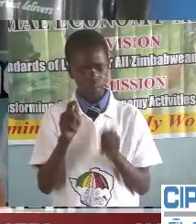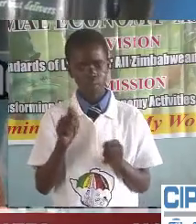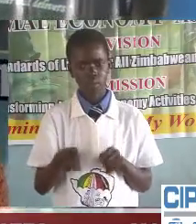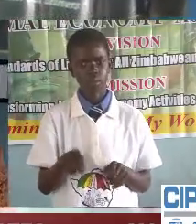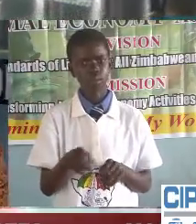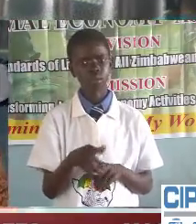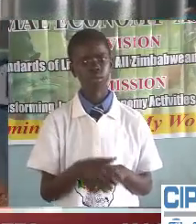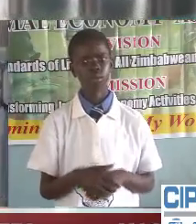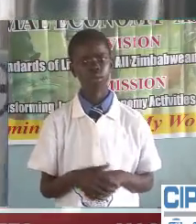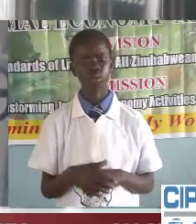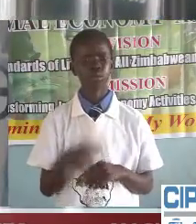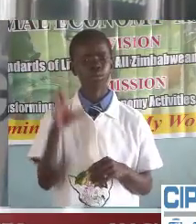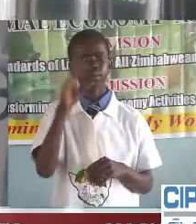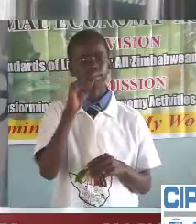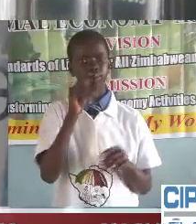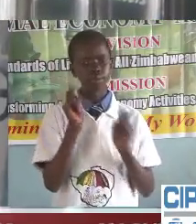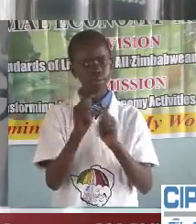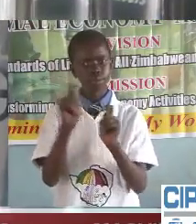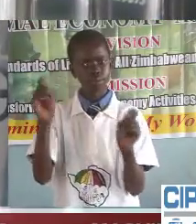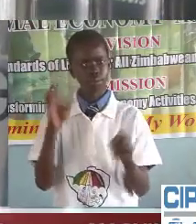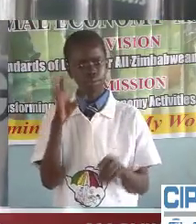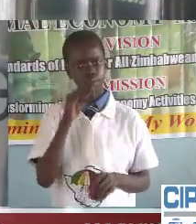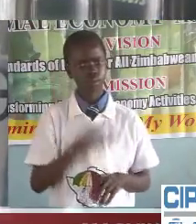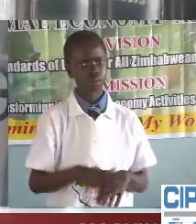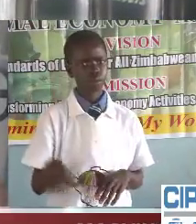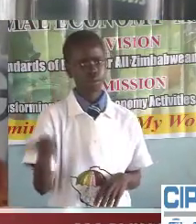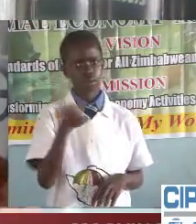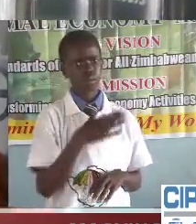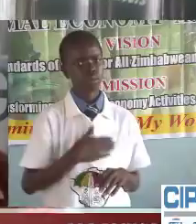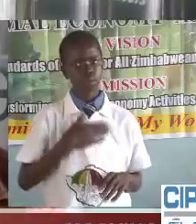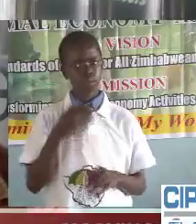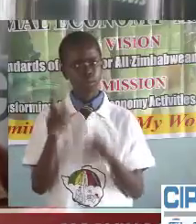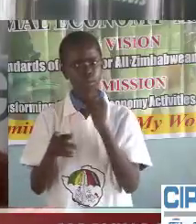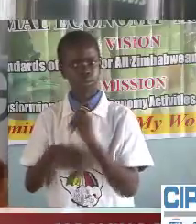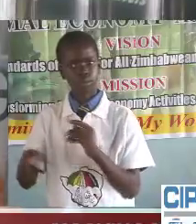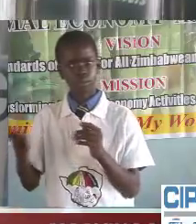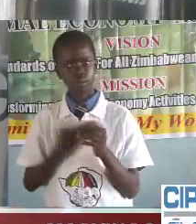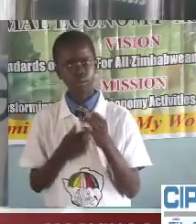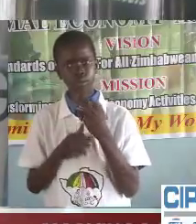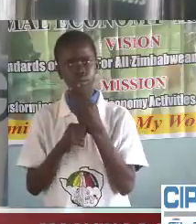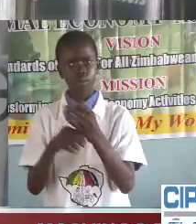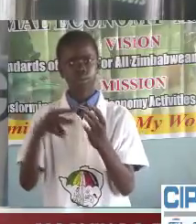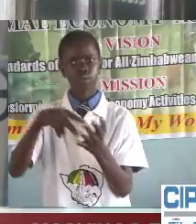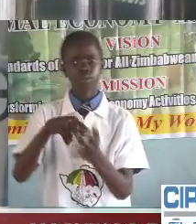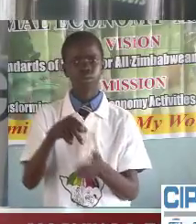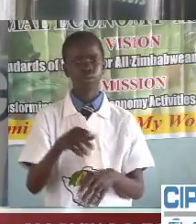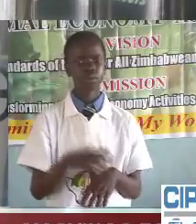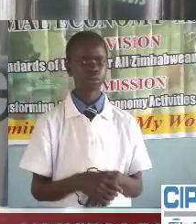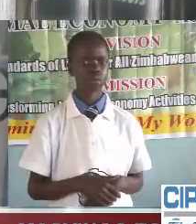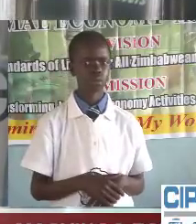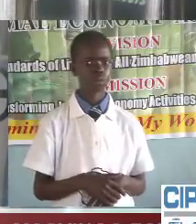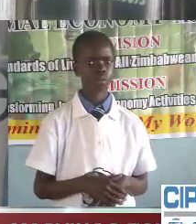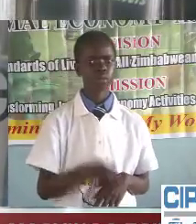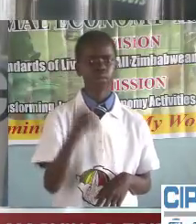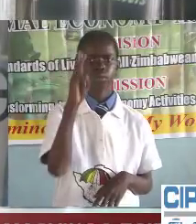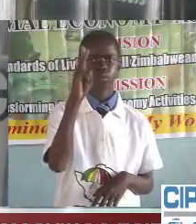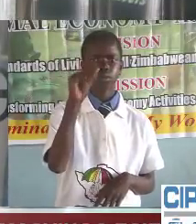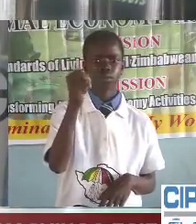papodium ndivo vataura ivo kuti vanoda kuzonokumiririrai kuparliament. Parliament iri